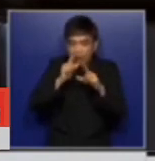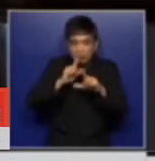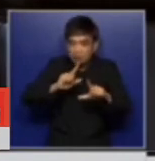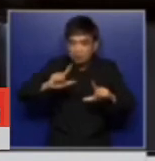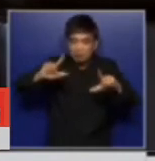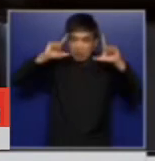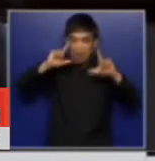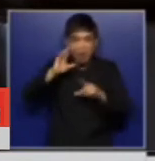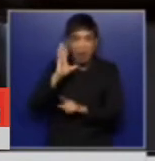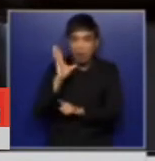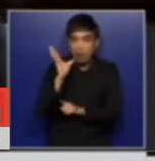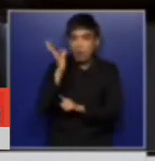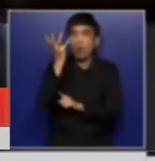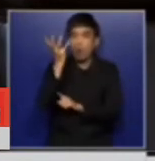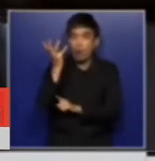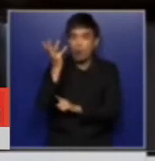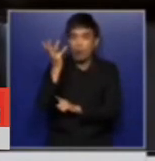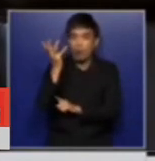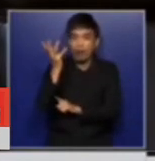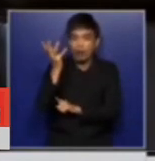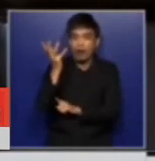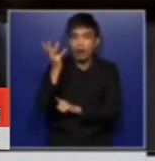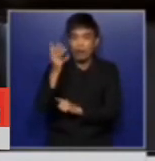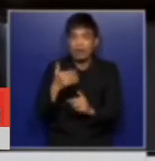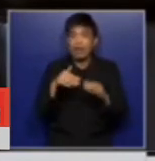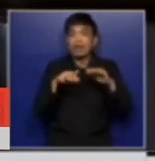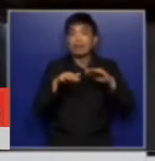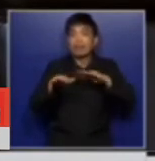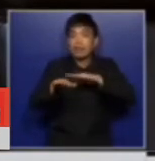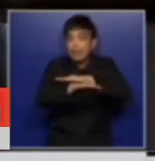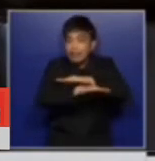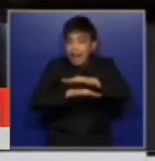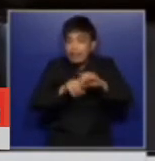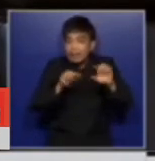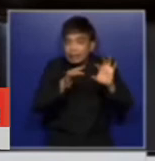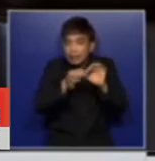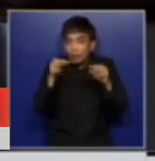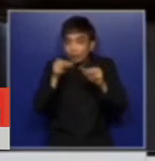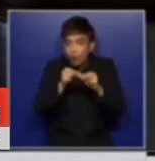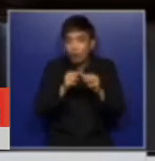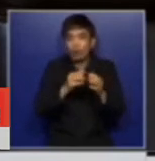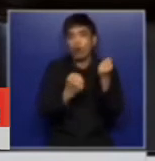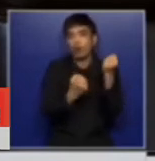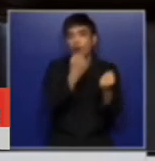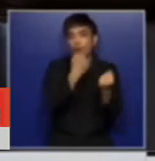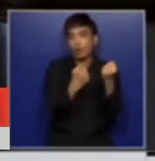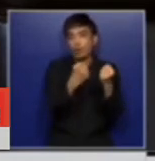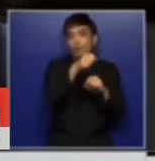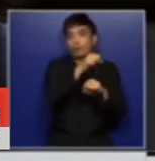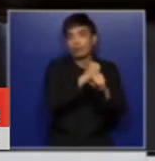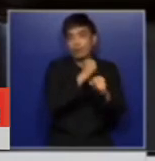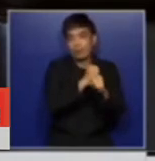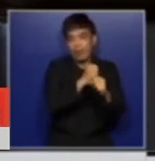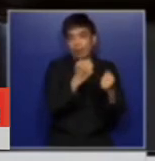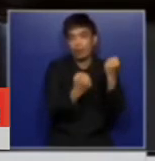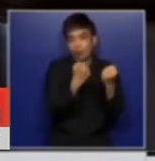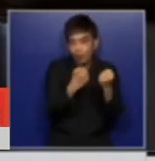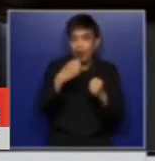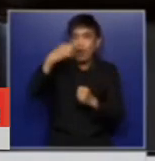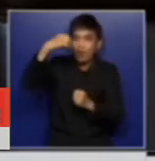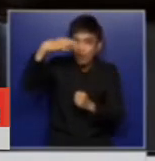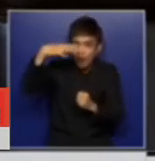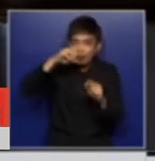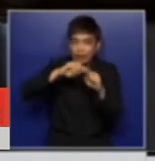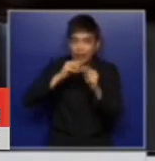ดีทรอยต์เอเชียเนี่ยนะครับเราเป็นฐานการผลิตรถยนต์ครับเครื่องใช้ไฟฟ้าจนมีมูลค่าการส่งออ